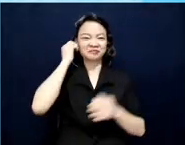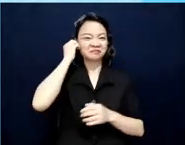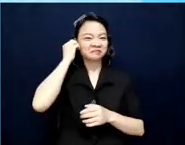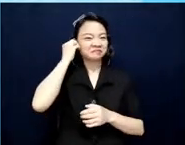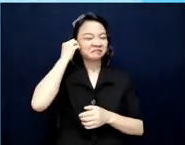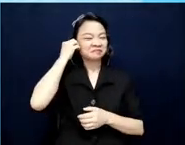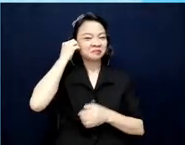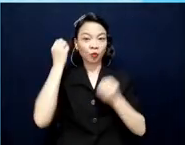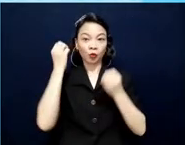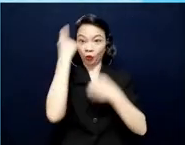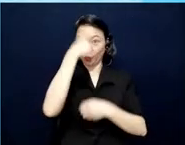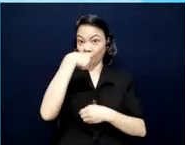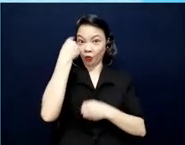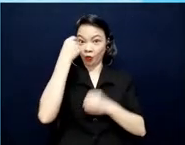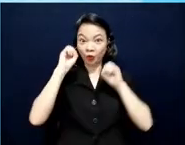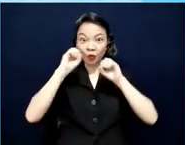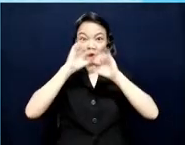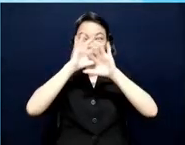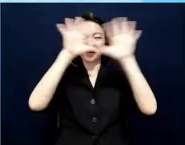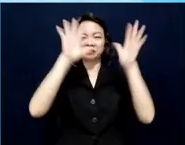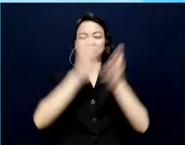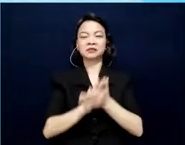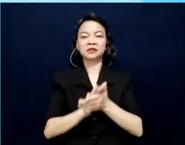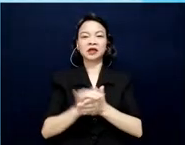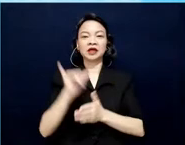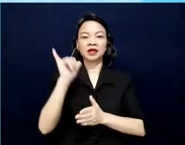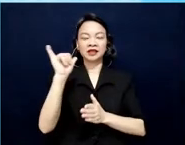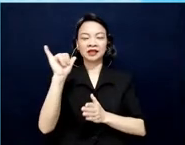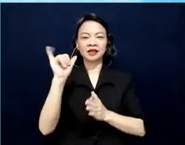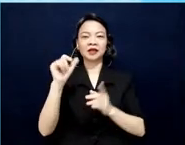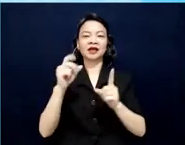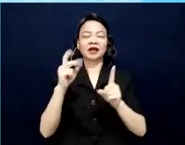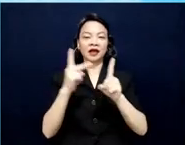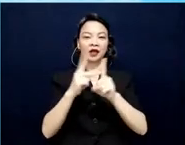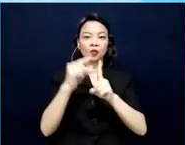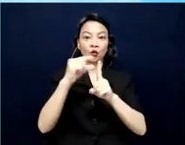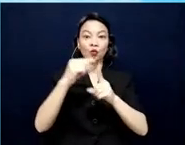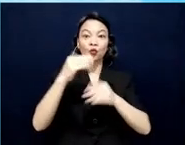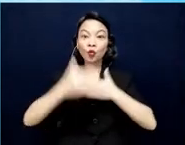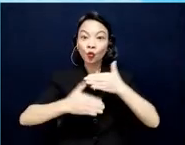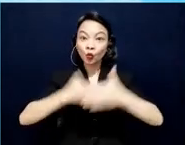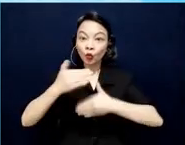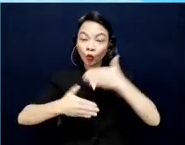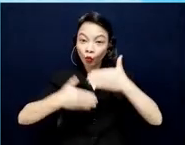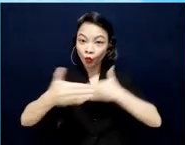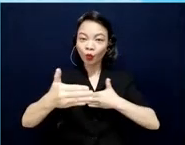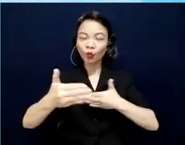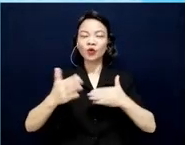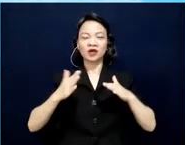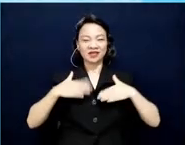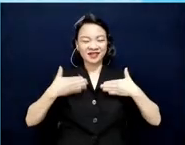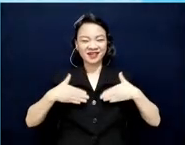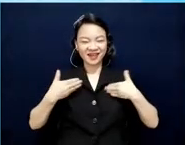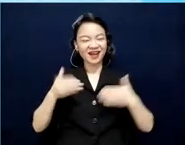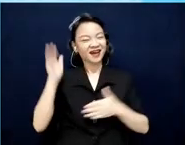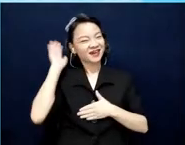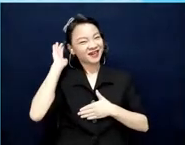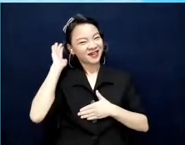ini karena pada akhirnya Young Health Program diperpanjang ya Bu ya. Aduh, senang banget deh saya dengarnya. Amin, amin